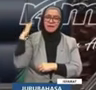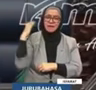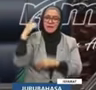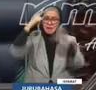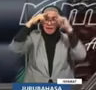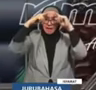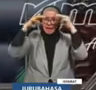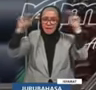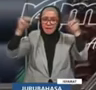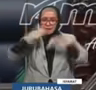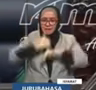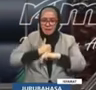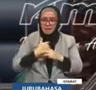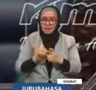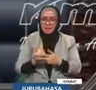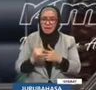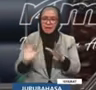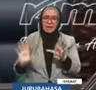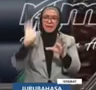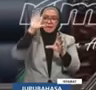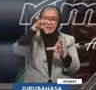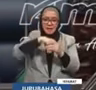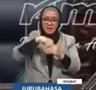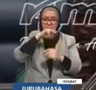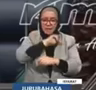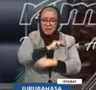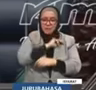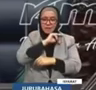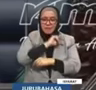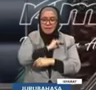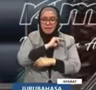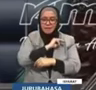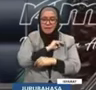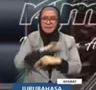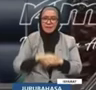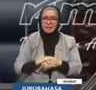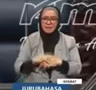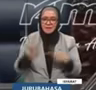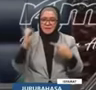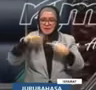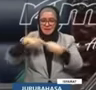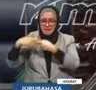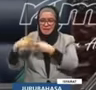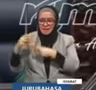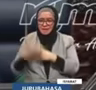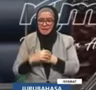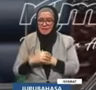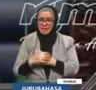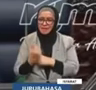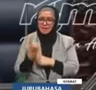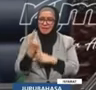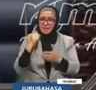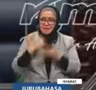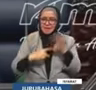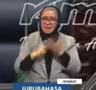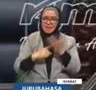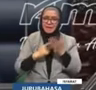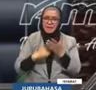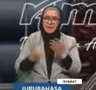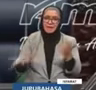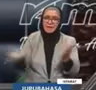oleh menteri-menteri yang berkaitan dan apa yang dibangkitkan oleh yang bohongmat Pontianak